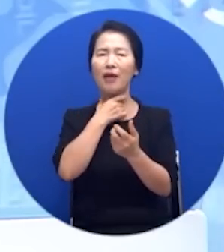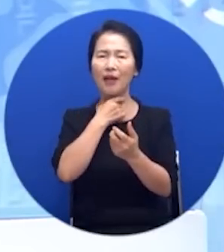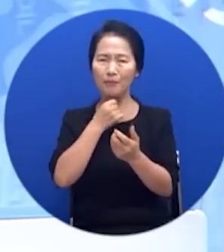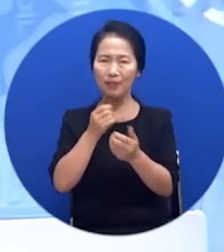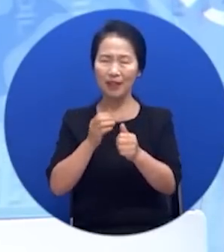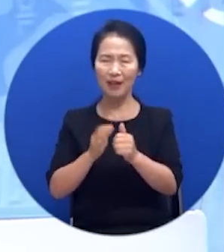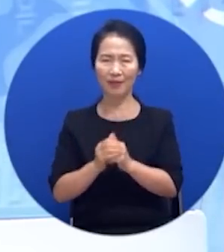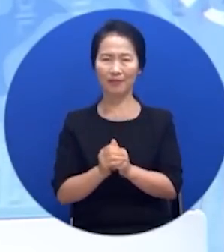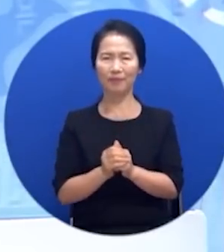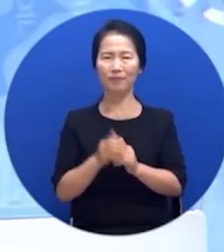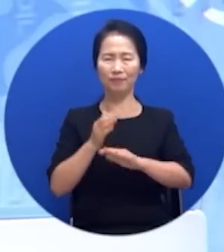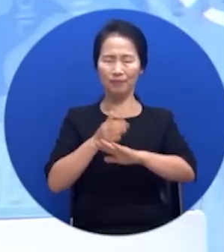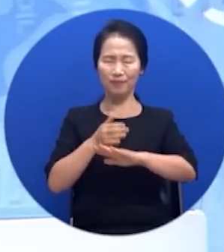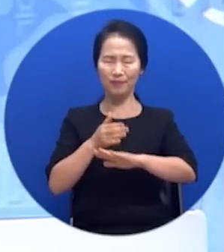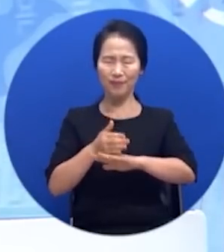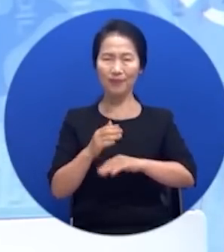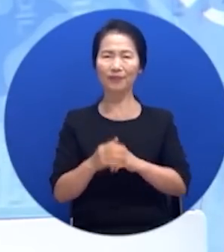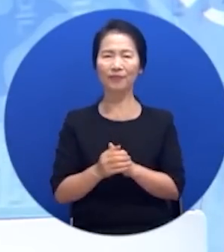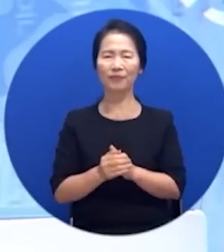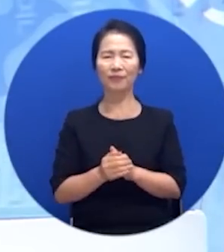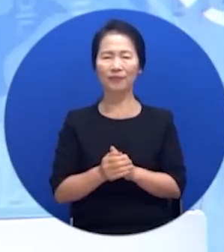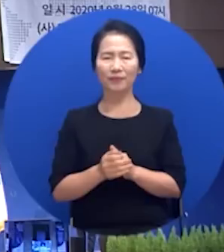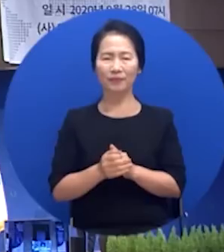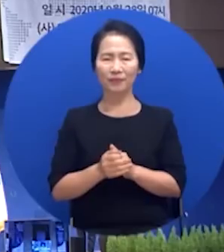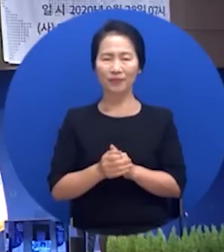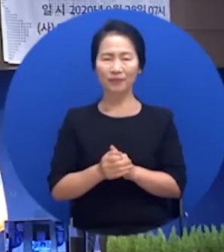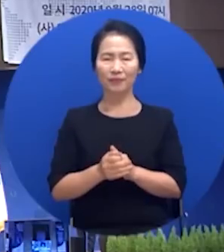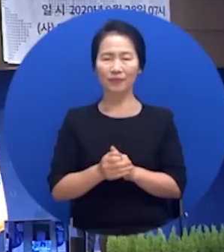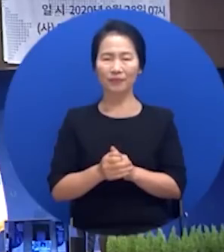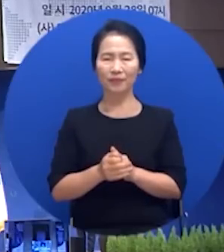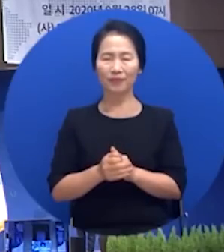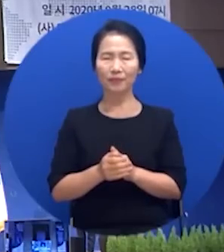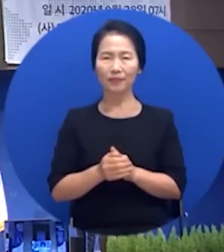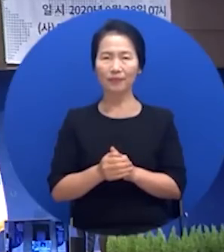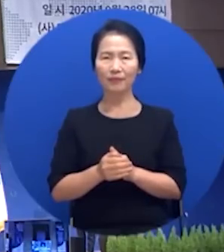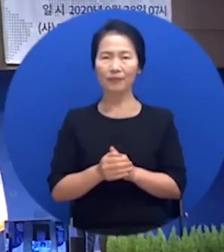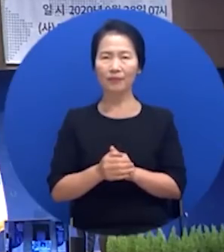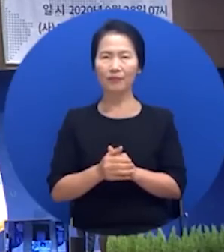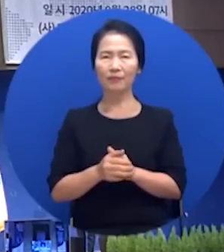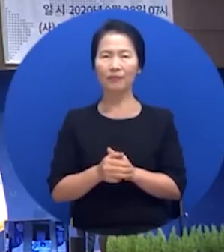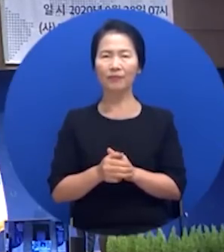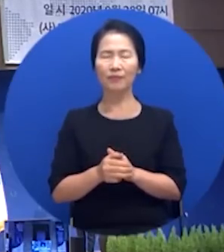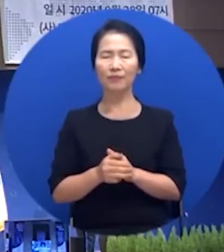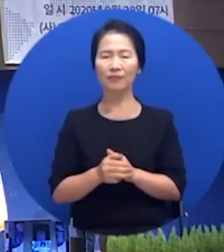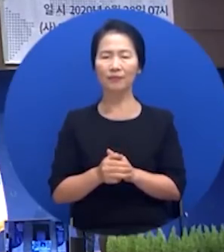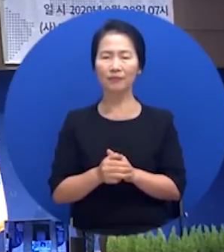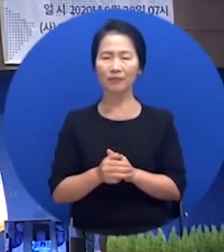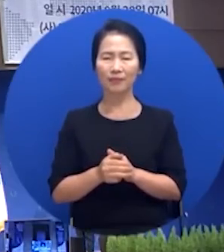감사합니다.